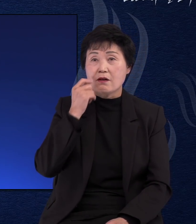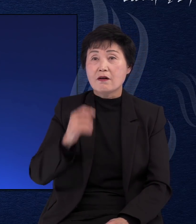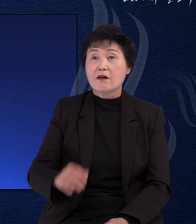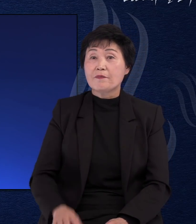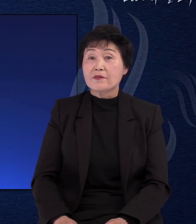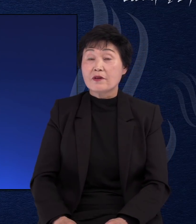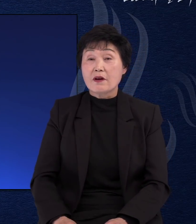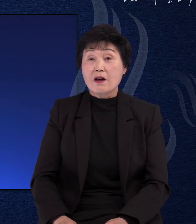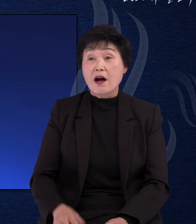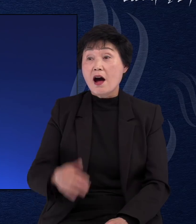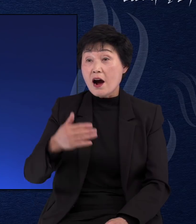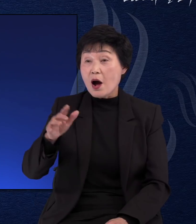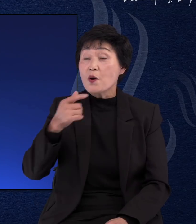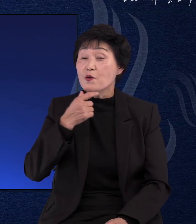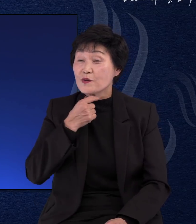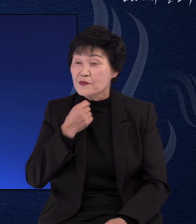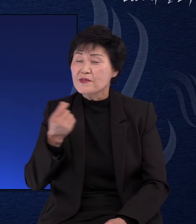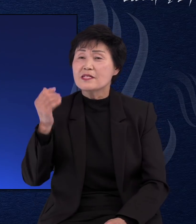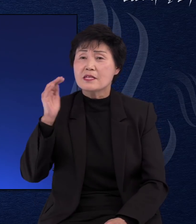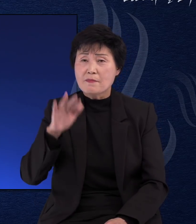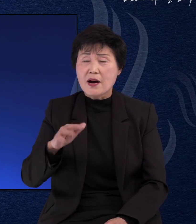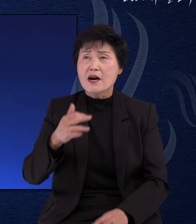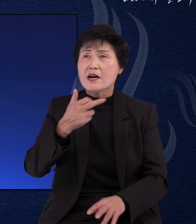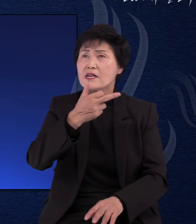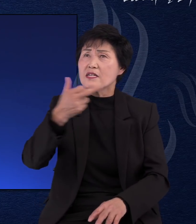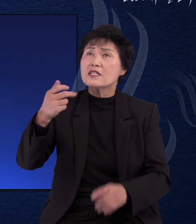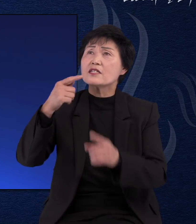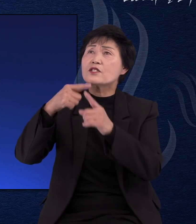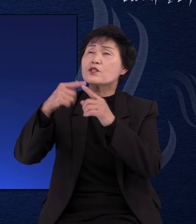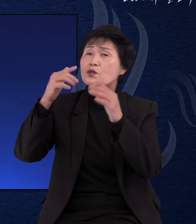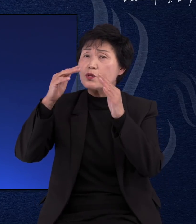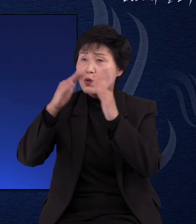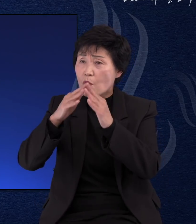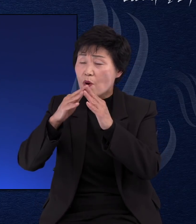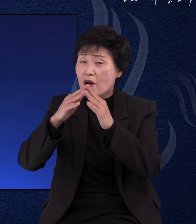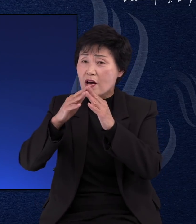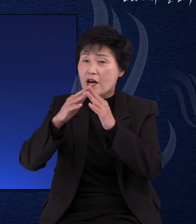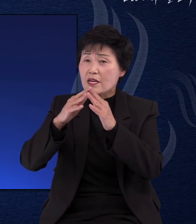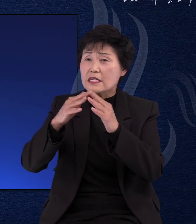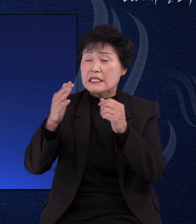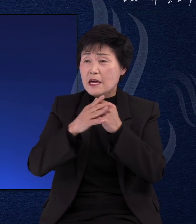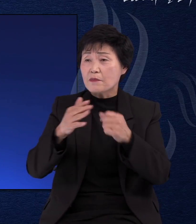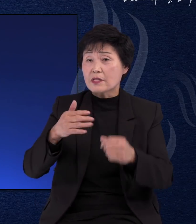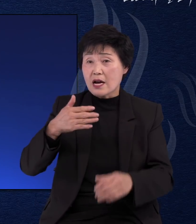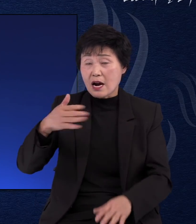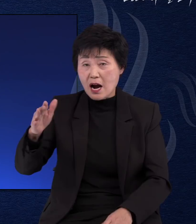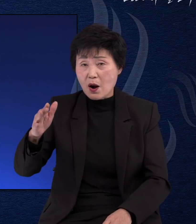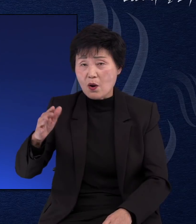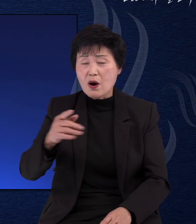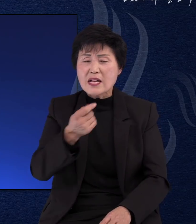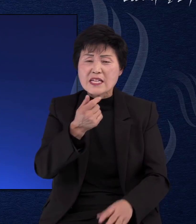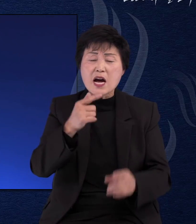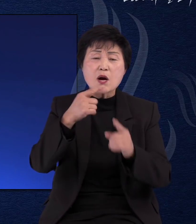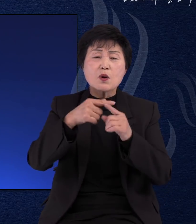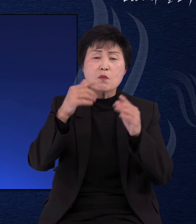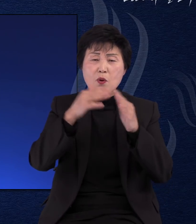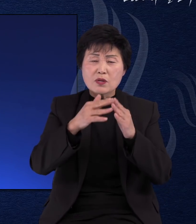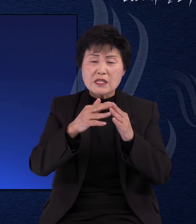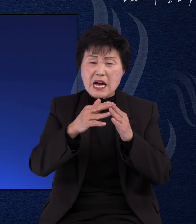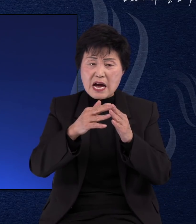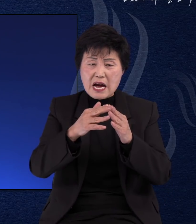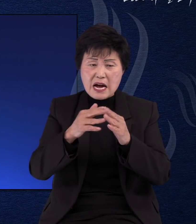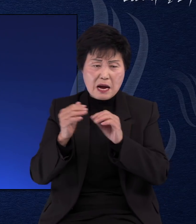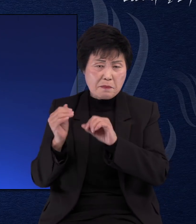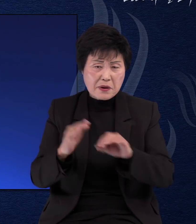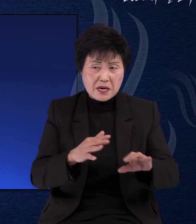가고 싶겠습니까마는 큰 교회는 큰 교회라고 가고 작은 교회라고 버리고 가는 목사가 어디 목사겠습니까?